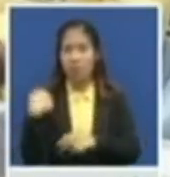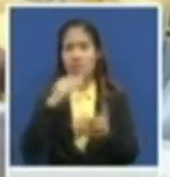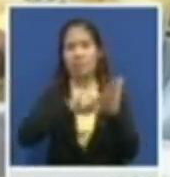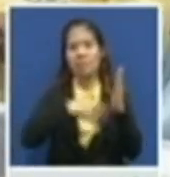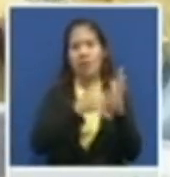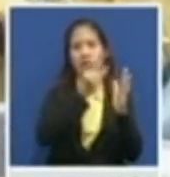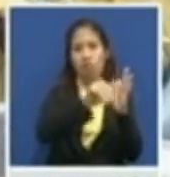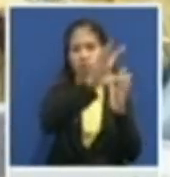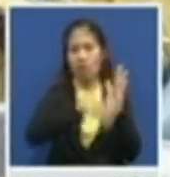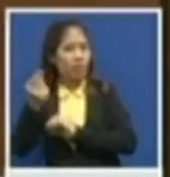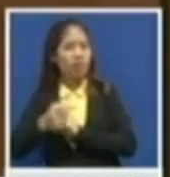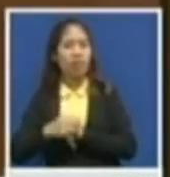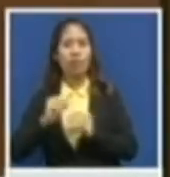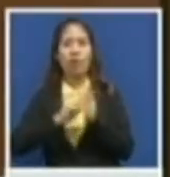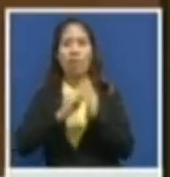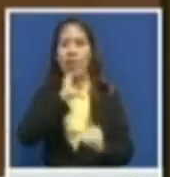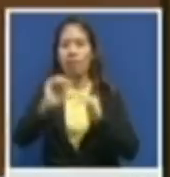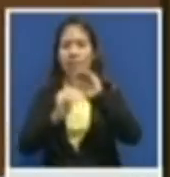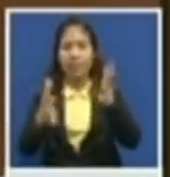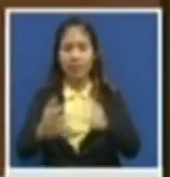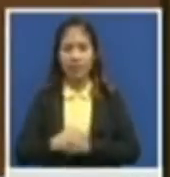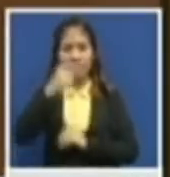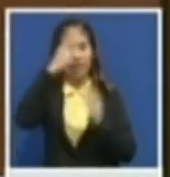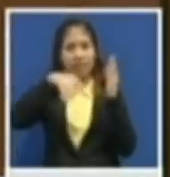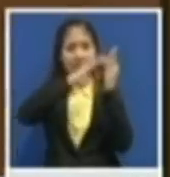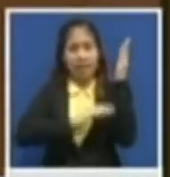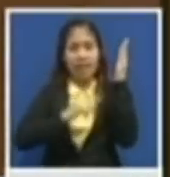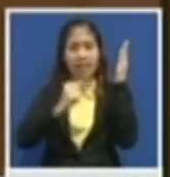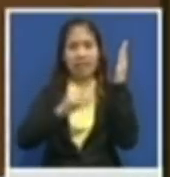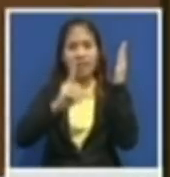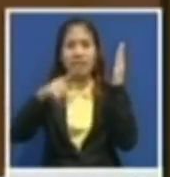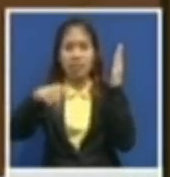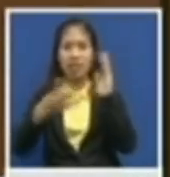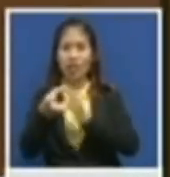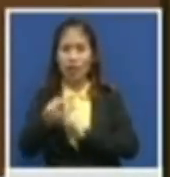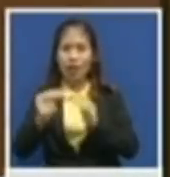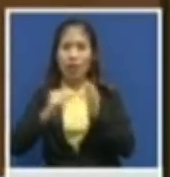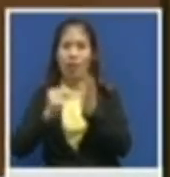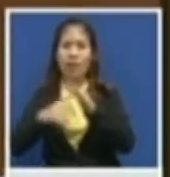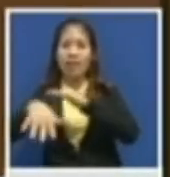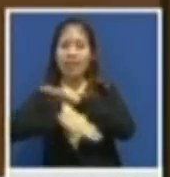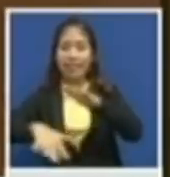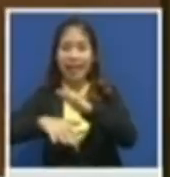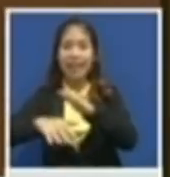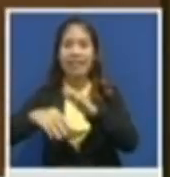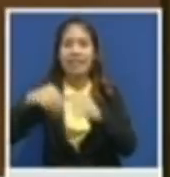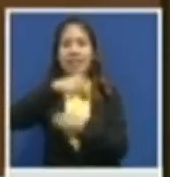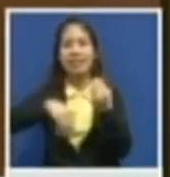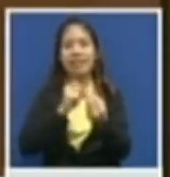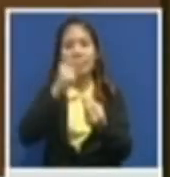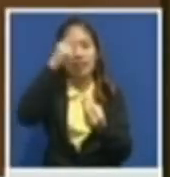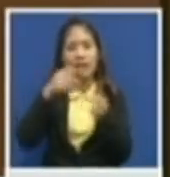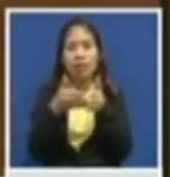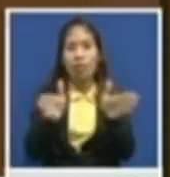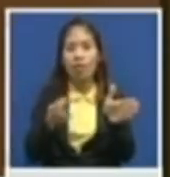มาใช้เป็นเครื่องมือเชิงนโยบายการที่ประเทศไทยมีการเจริญเติบโต GDP น้อยท่านต้องรู้ว่าฐานเศรษฐกิจประเทศไทยมันกว้างแค่ไ